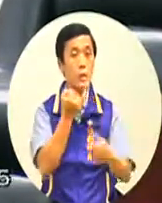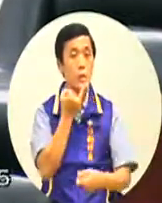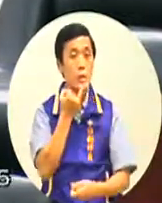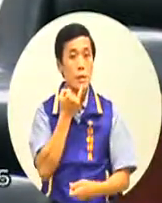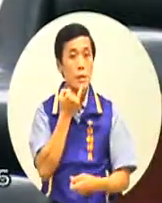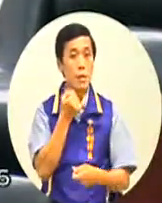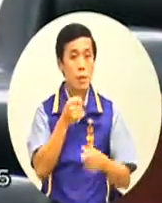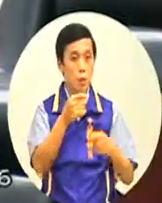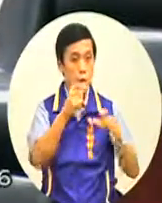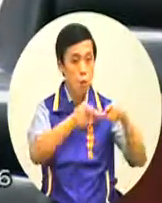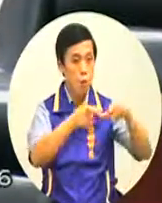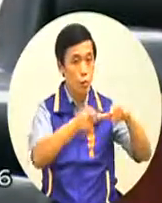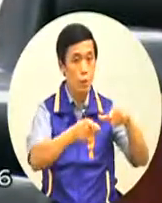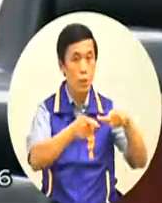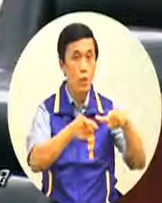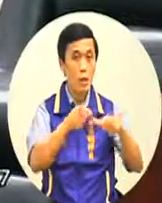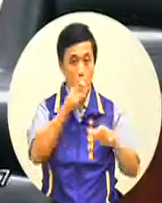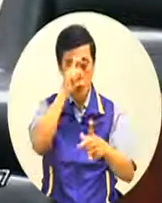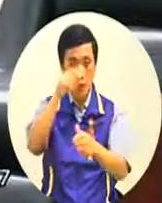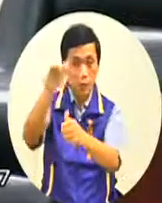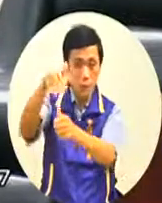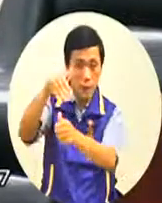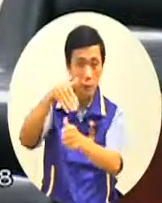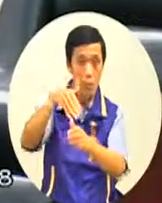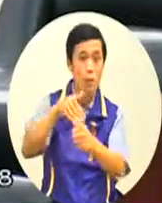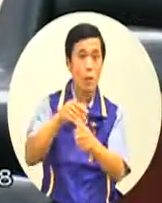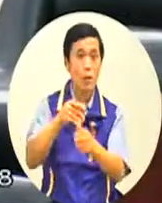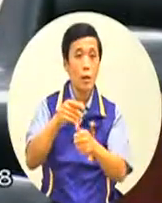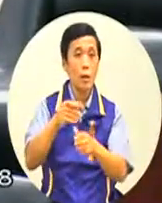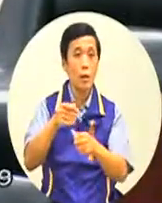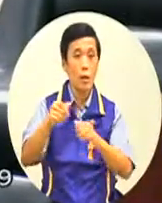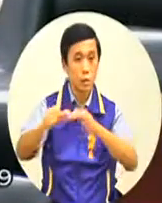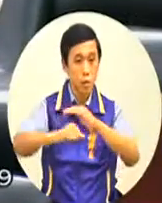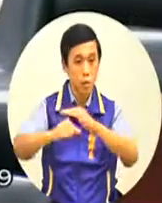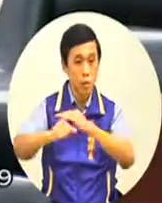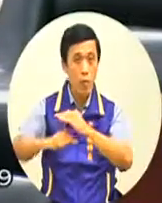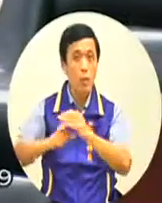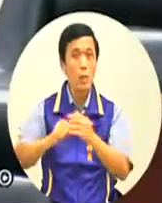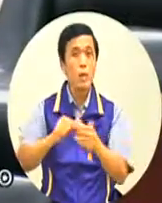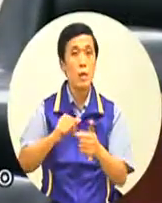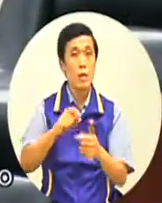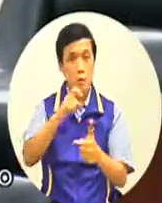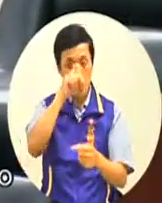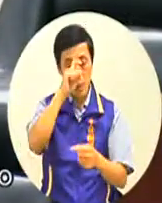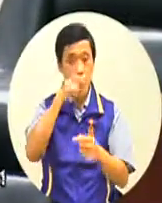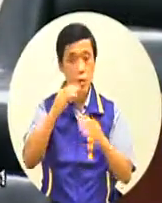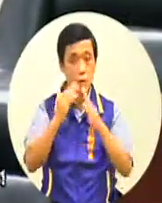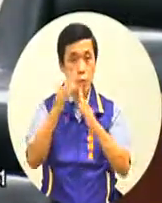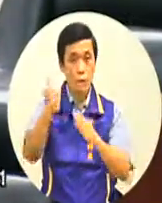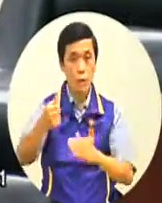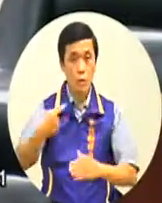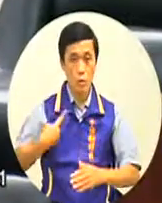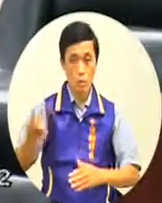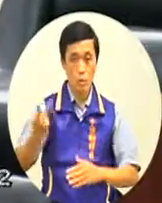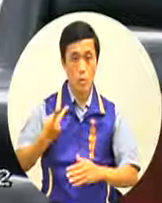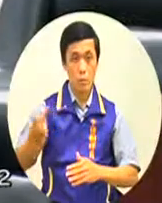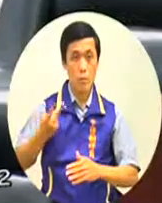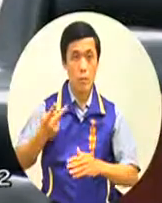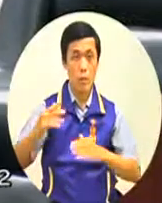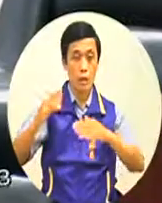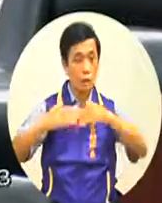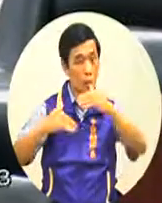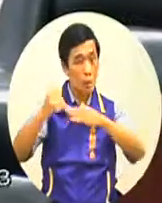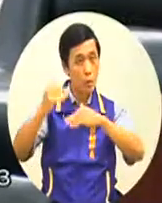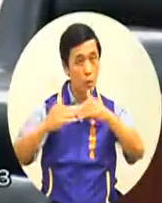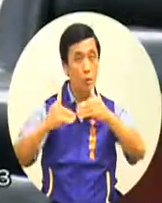求财的这段时间，尽量把它缩短。我觉得在这边要拜托局长我们一起来努力做一些工作啦，